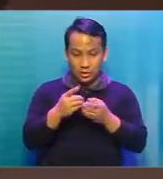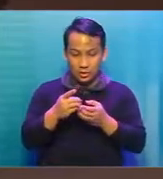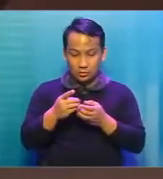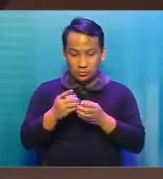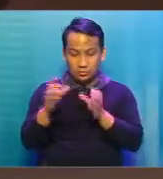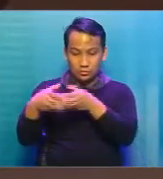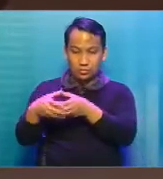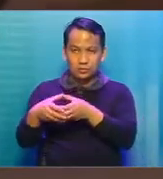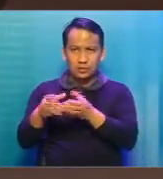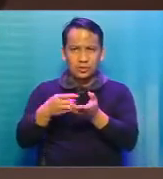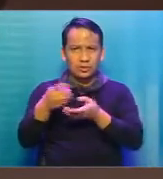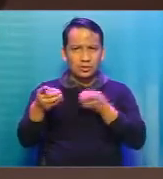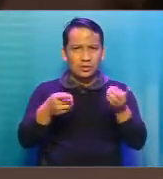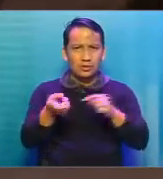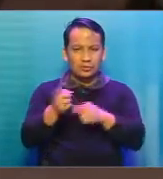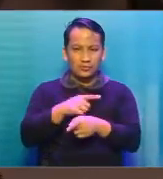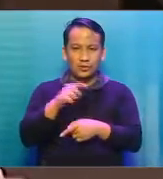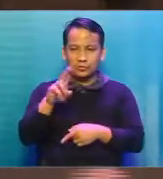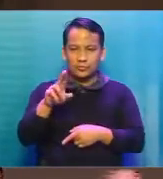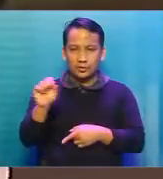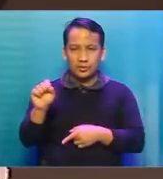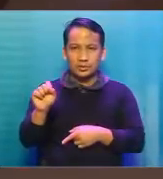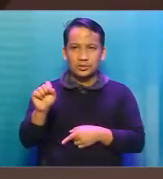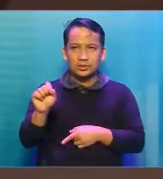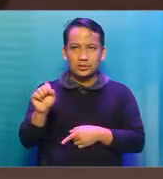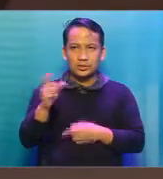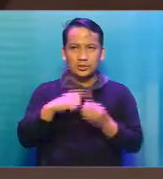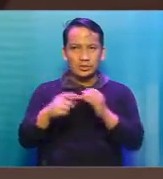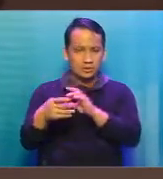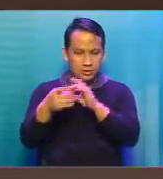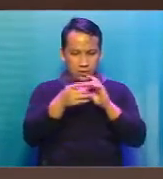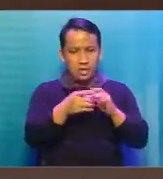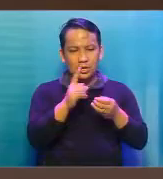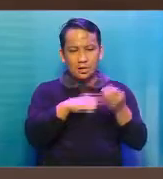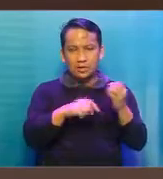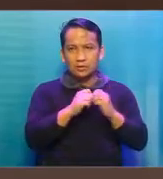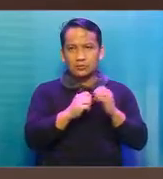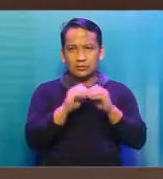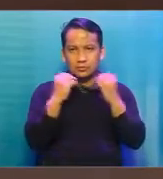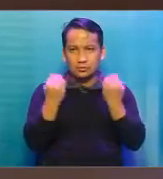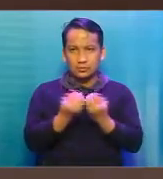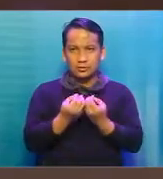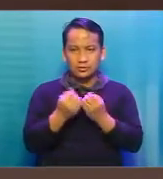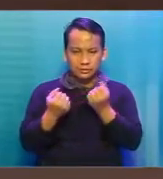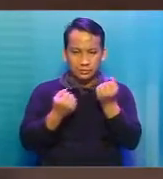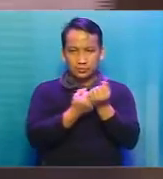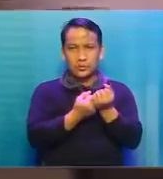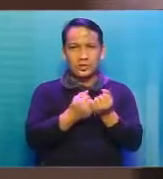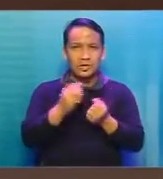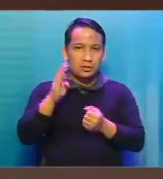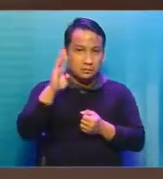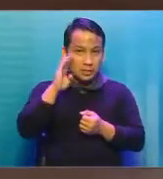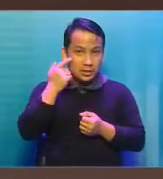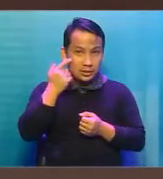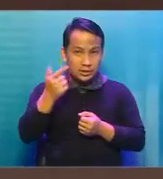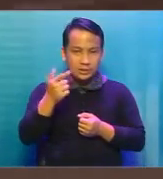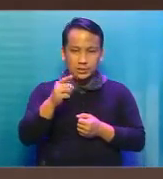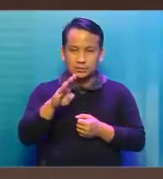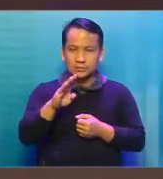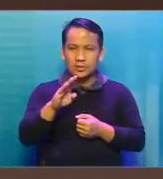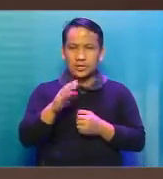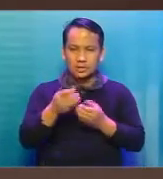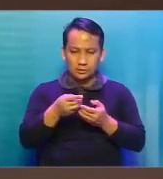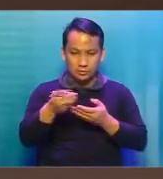a certain organization from the United States. I think this is associated with the organization supported by Mr. Bill Gates. They'll